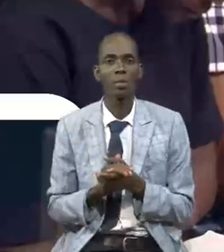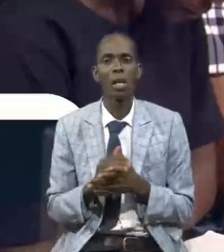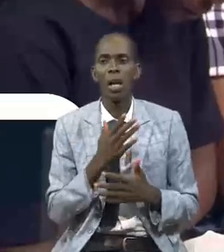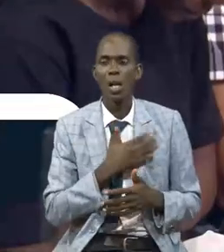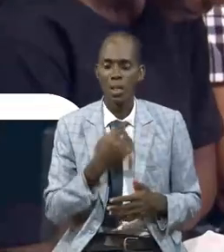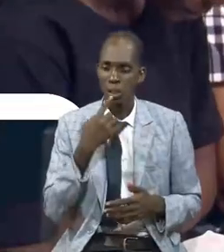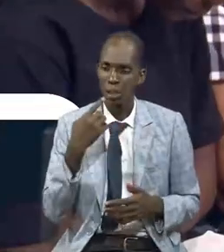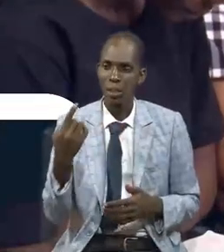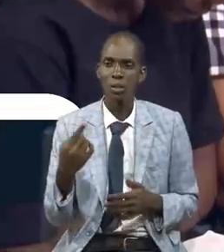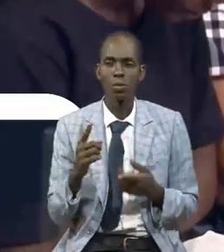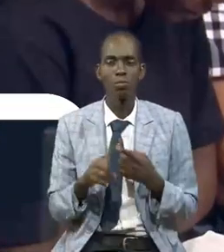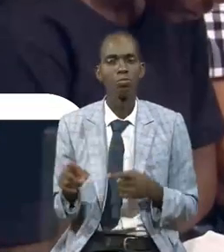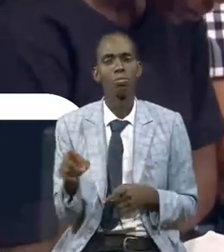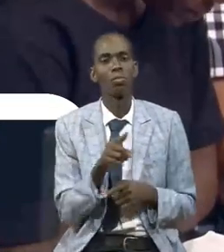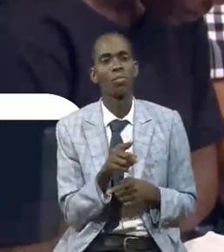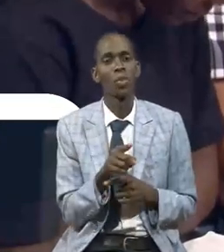répondra: